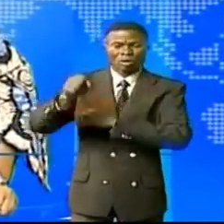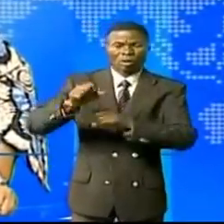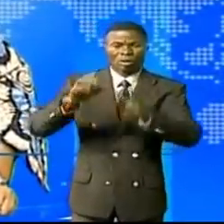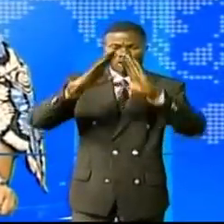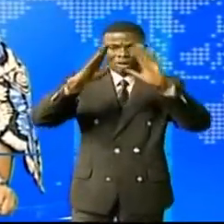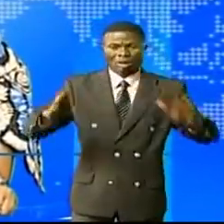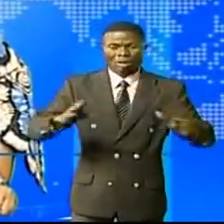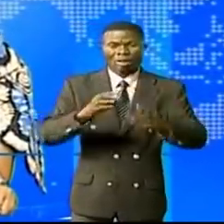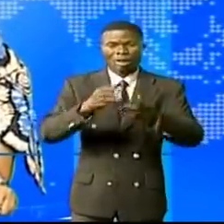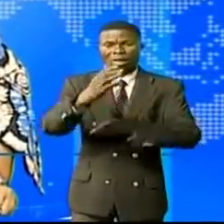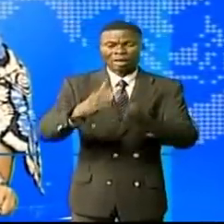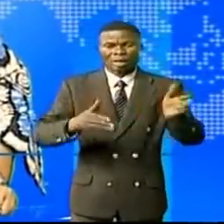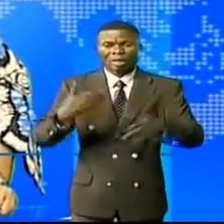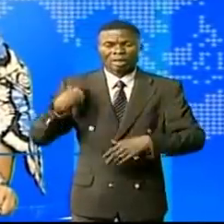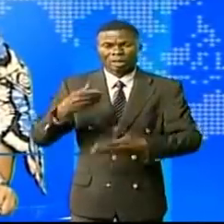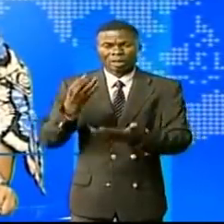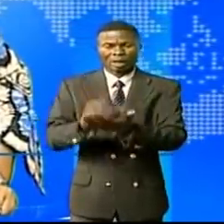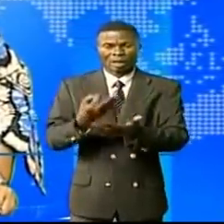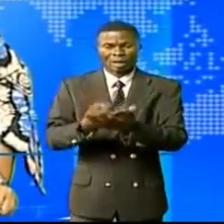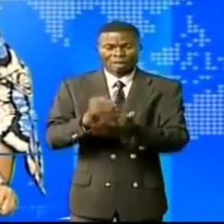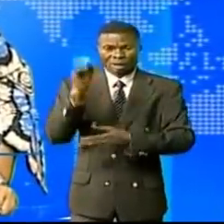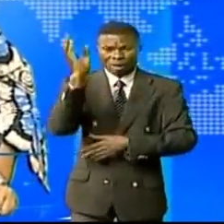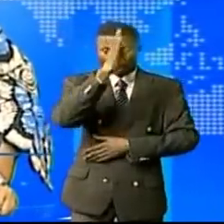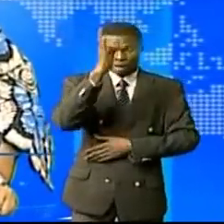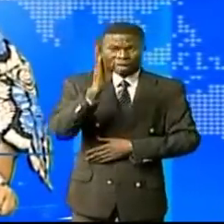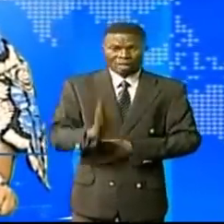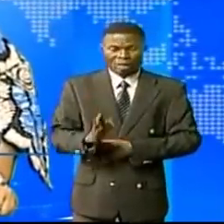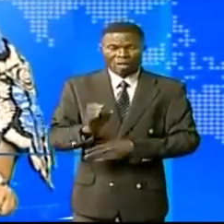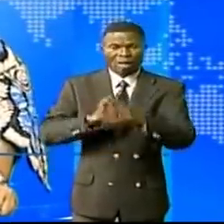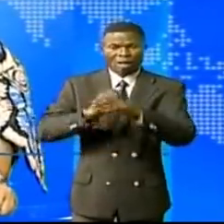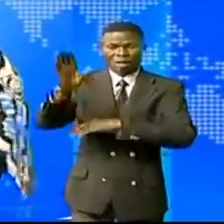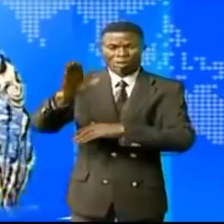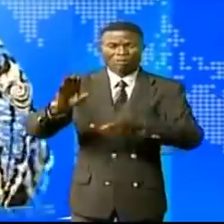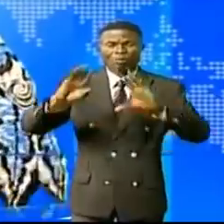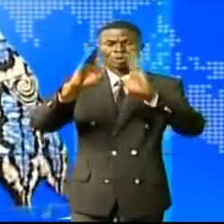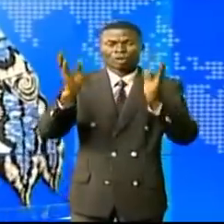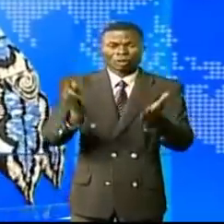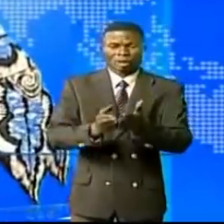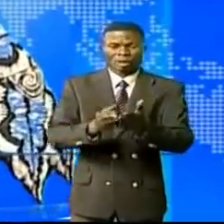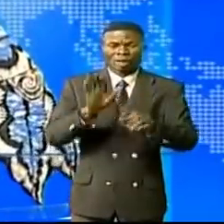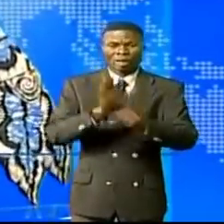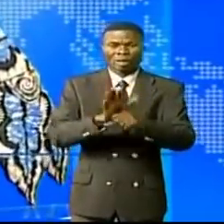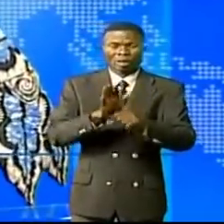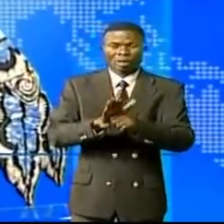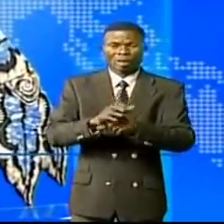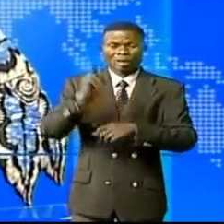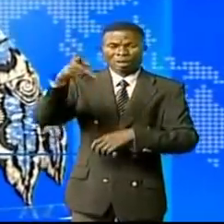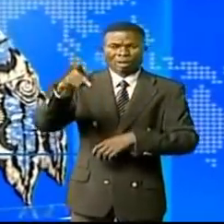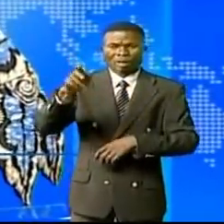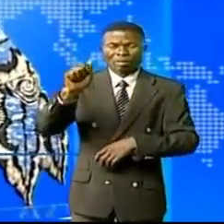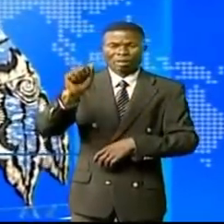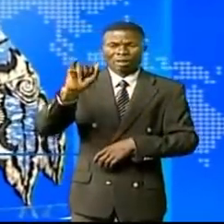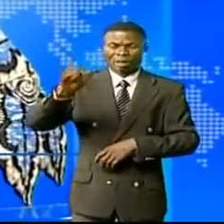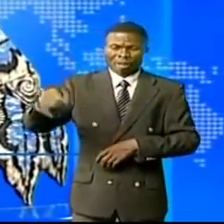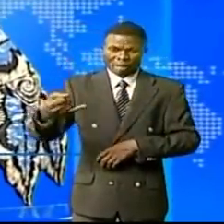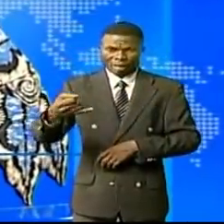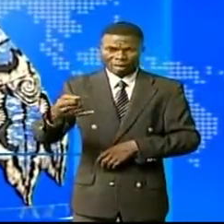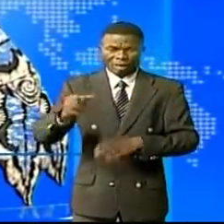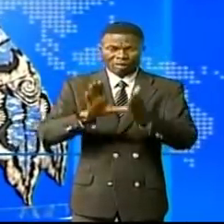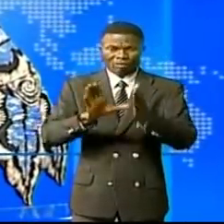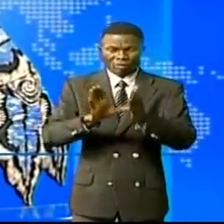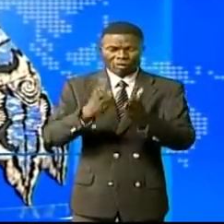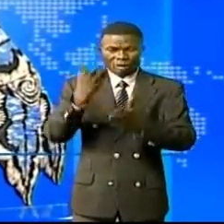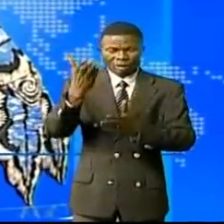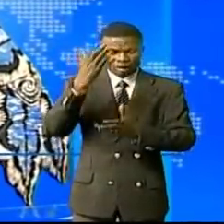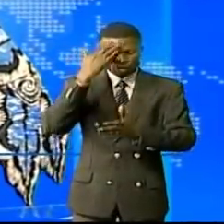des capitaux et du financement du terrorisme, et elle a été renvoyée à la commission mixte PSJ et ECOFIN. Les détails avec Sylvie Mouembo